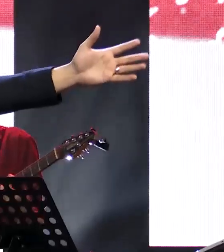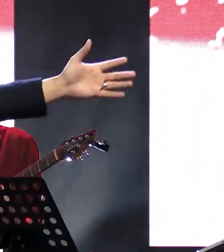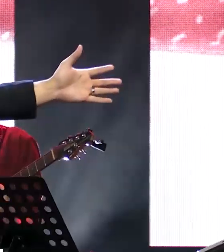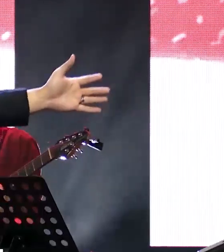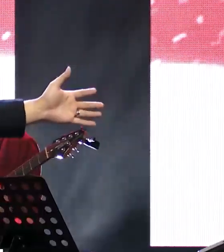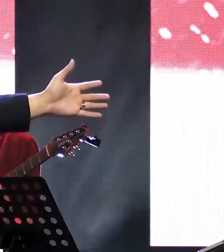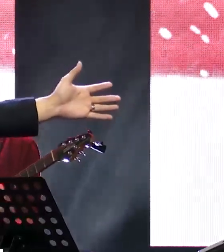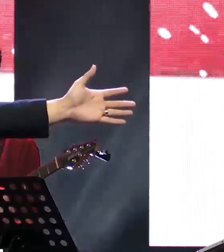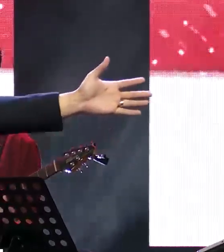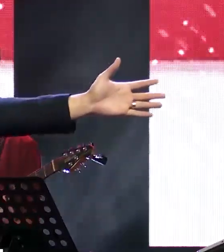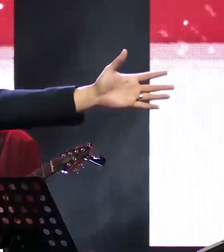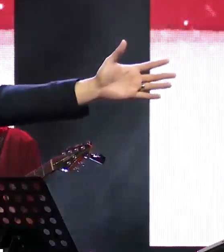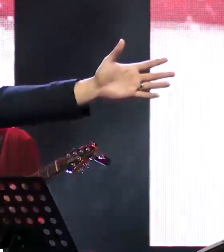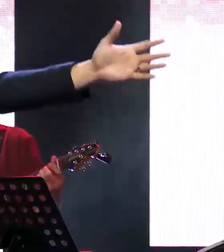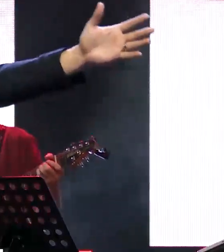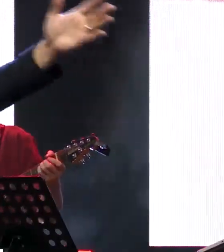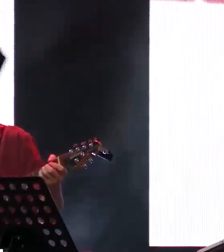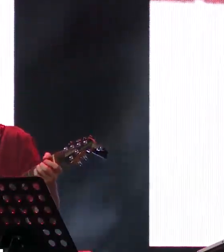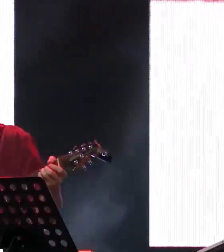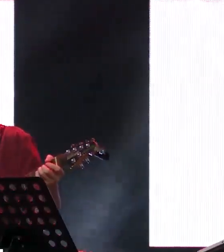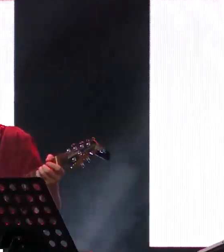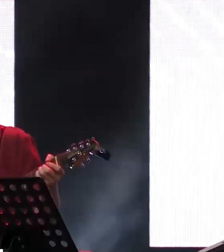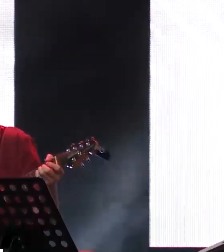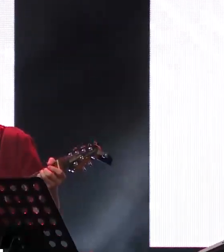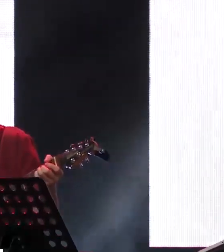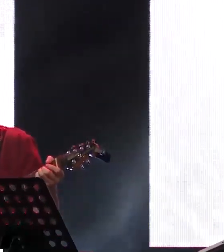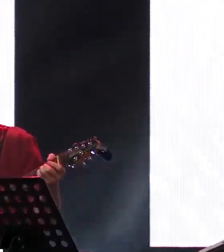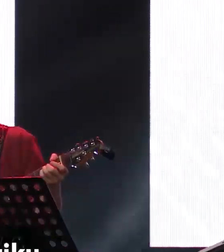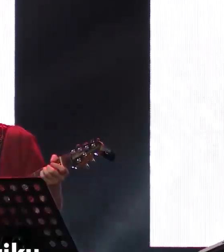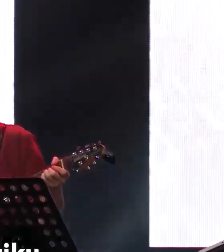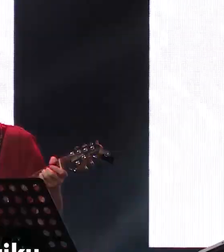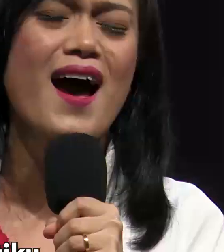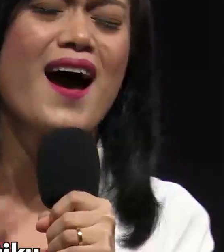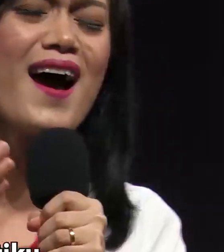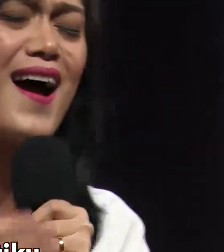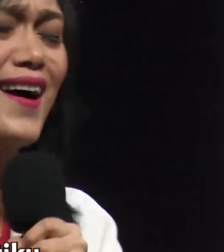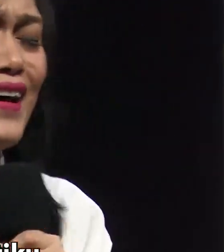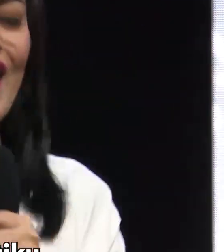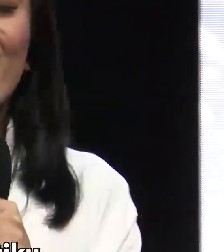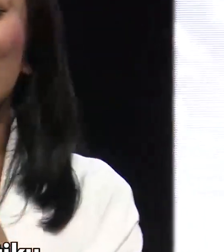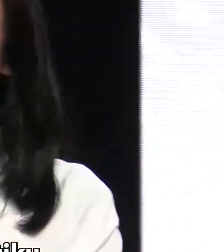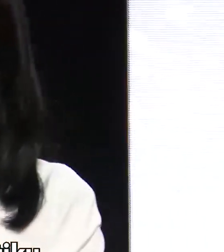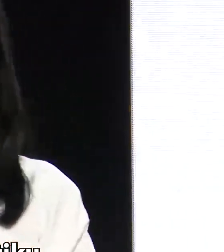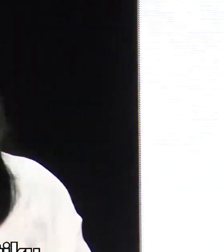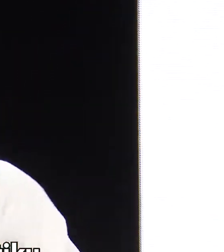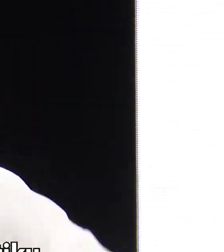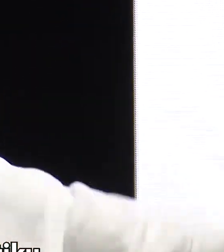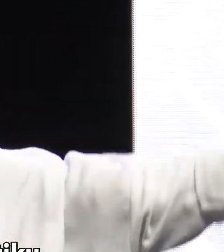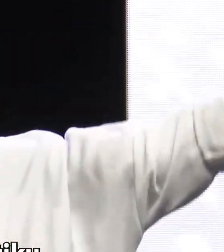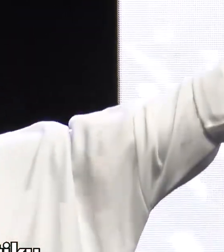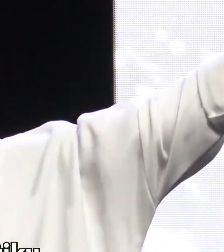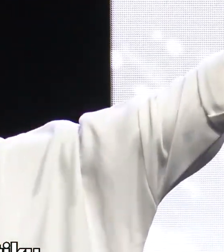Indonesia di hatiku. Indonesia,